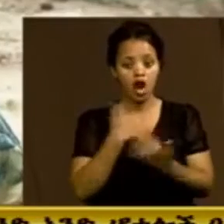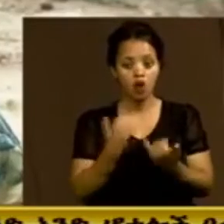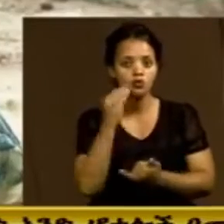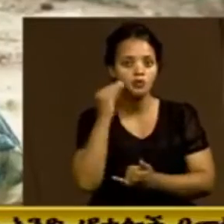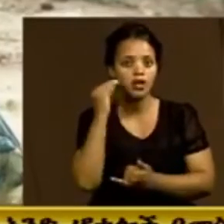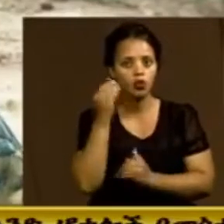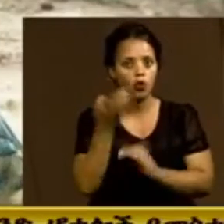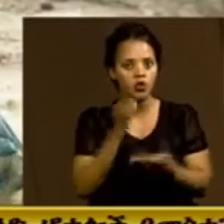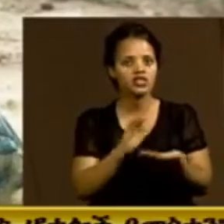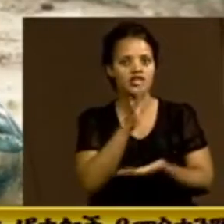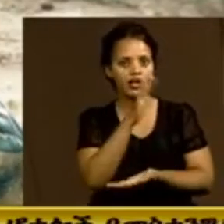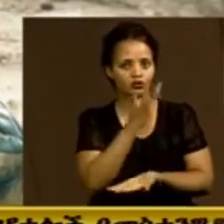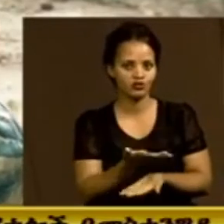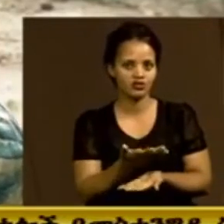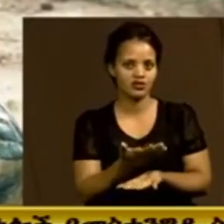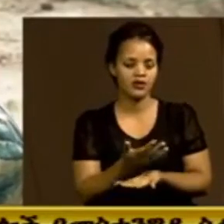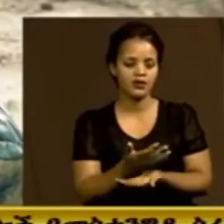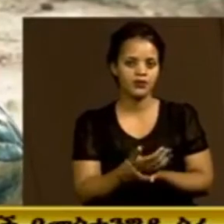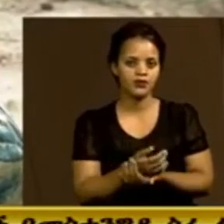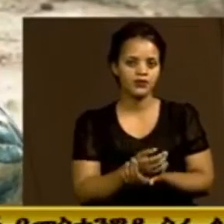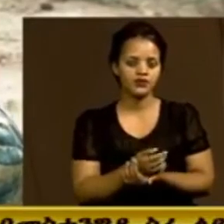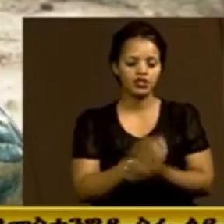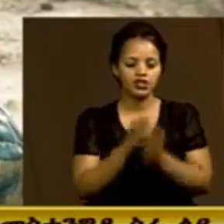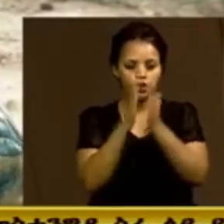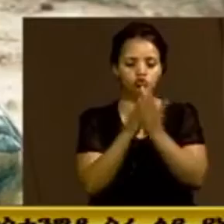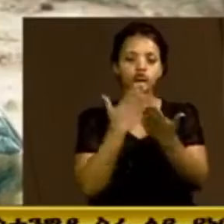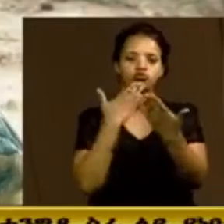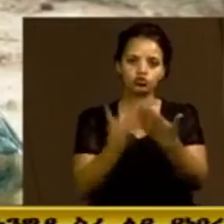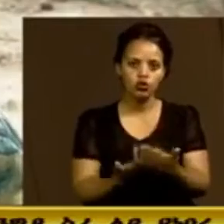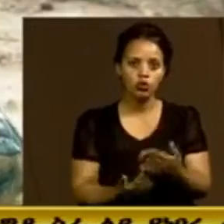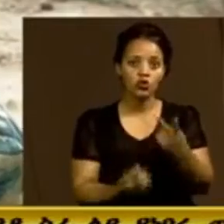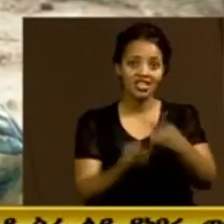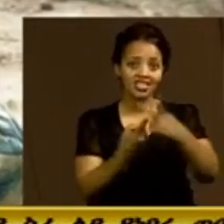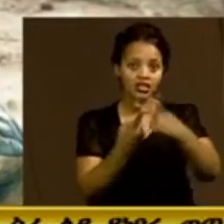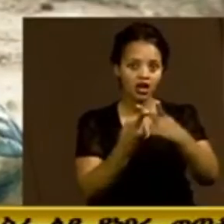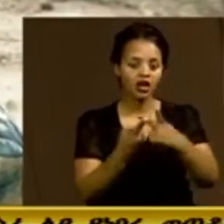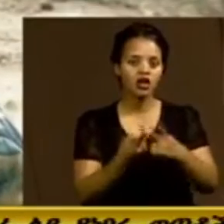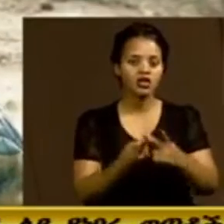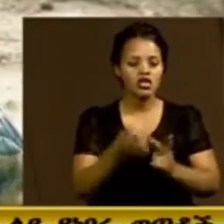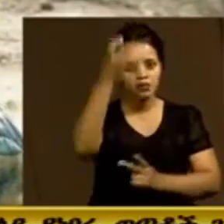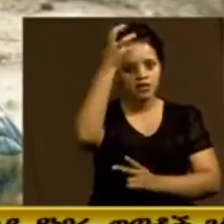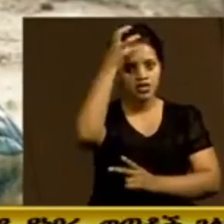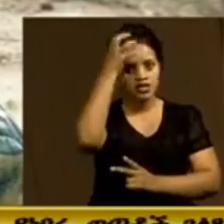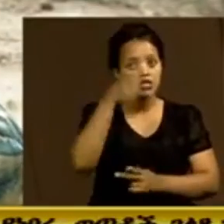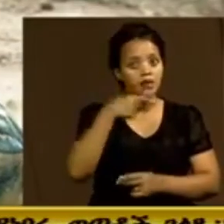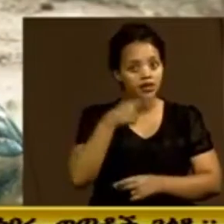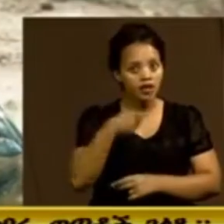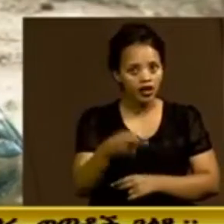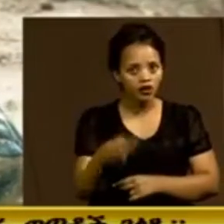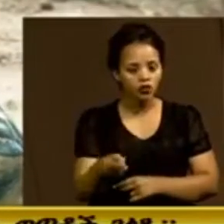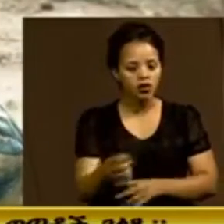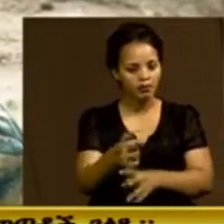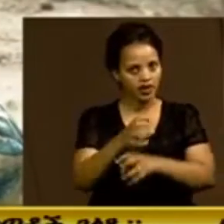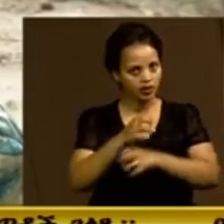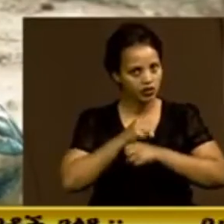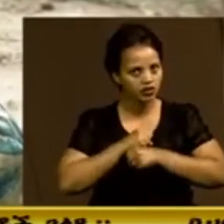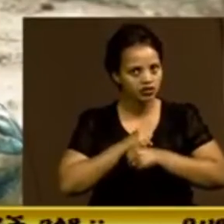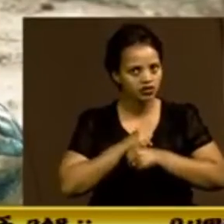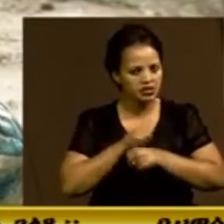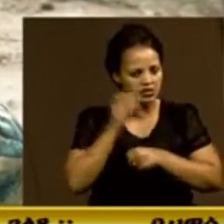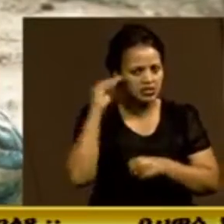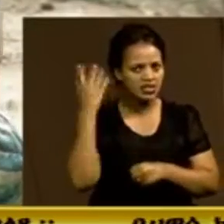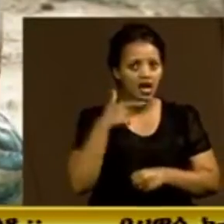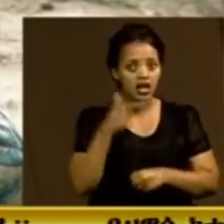ሆነን እናቶች ጸሎትም ጥሩ ነው። ሁለተኛ መንግስት የሚነግረው መቀበል፣ ችላ